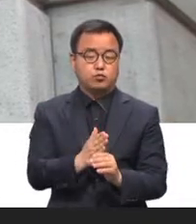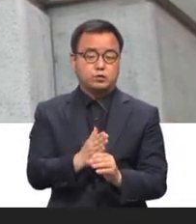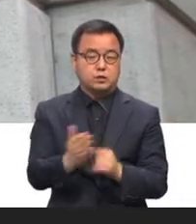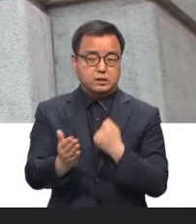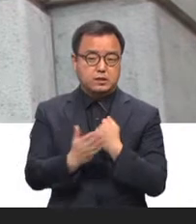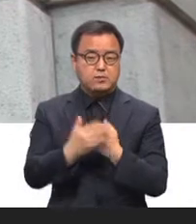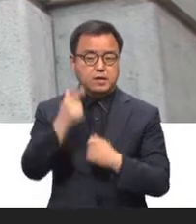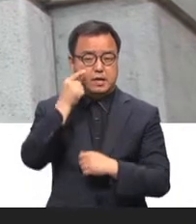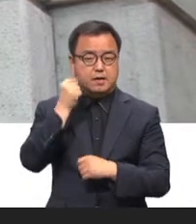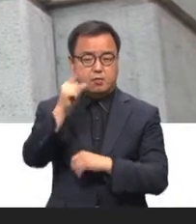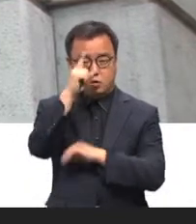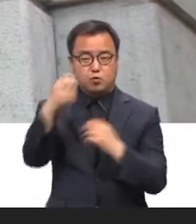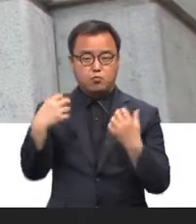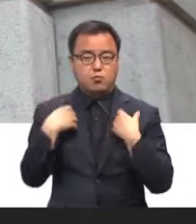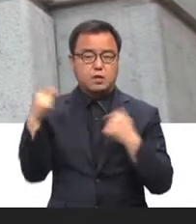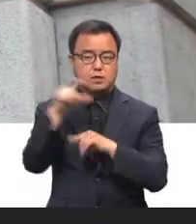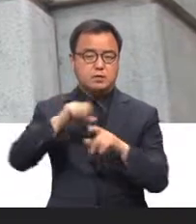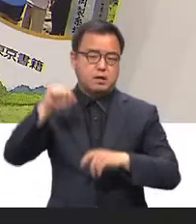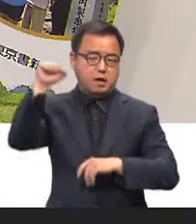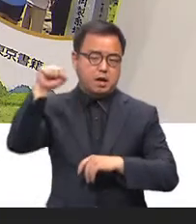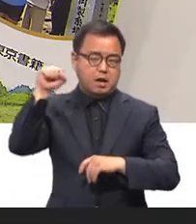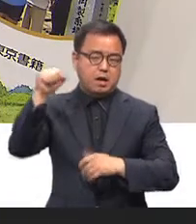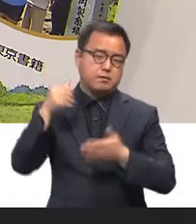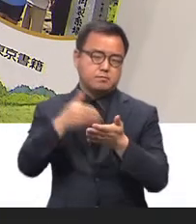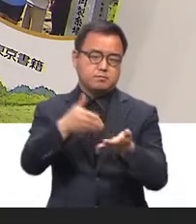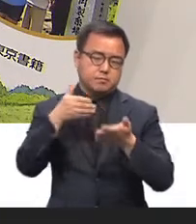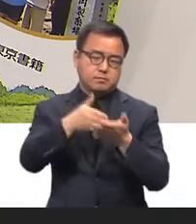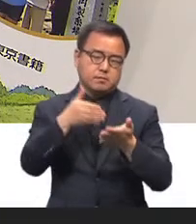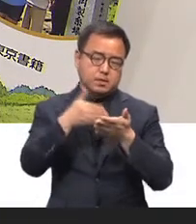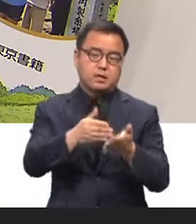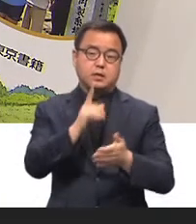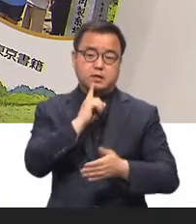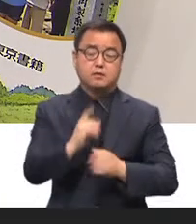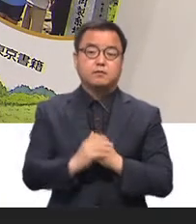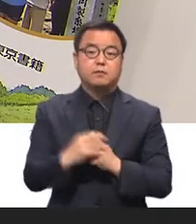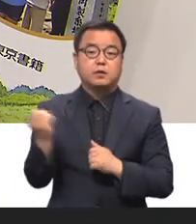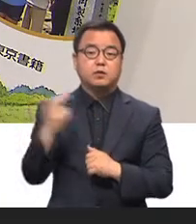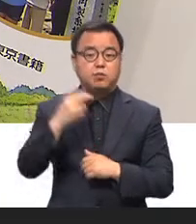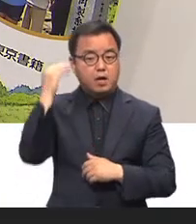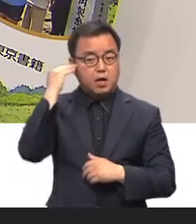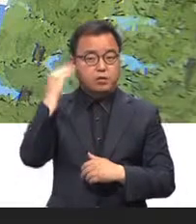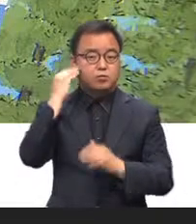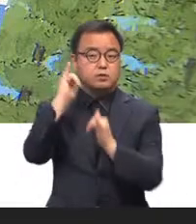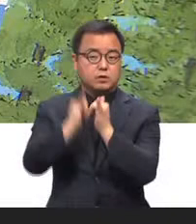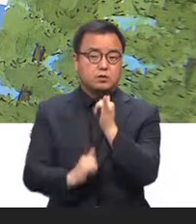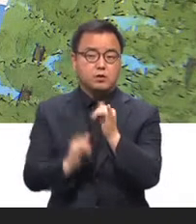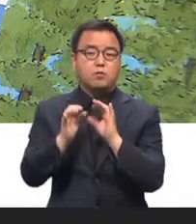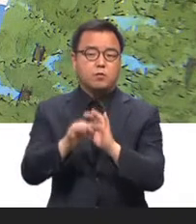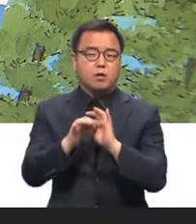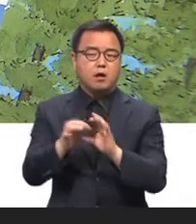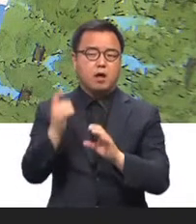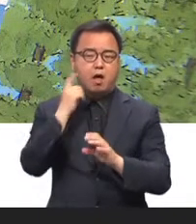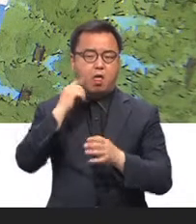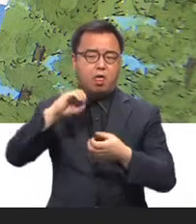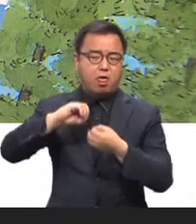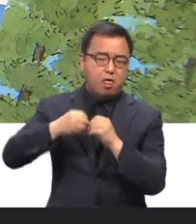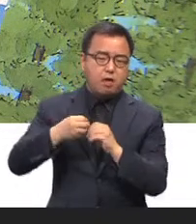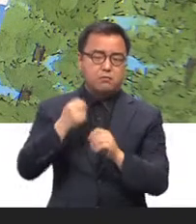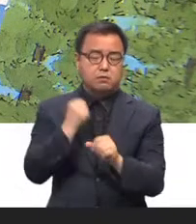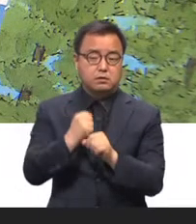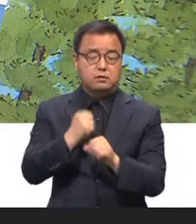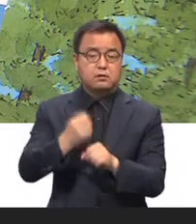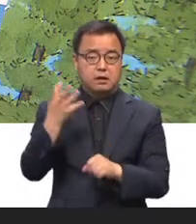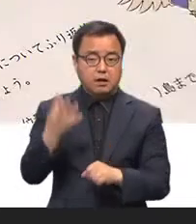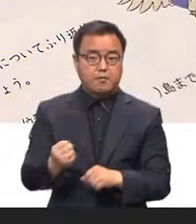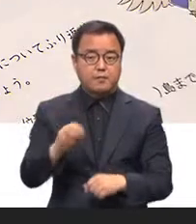계속 항의하고 있다 이런 내용이 담겼습니다 예 뭐 캐다가 뭐 한국사 관련해서도 7기 이어졌는데요 임진왜란